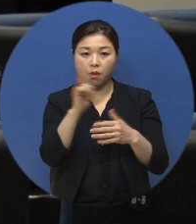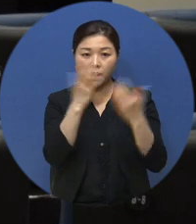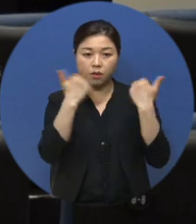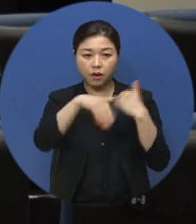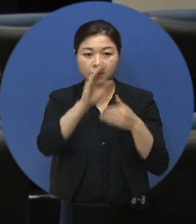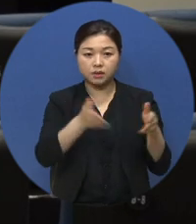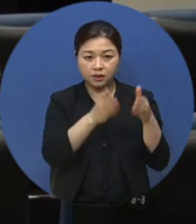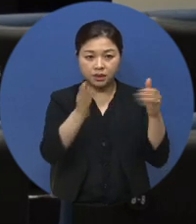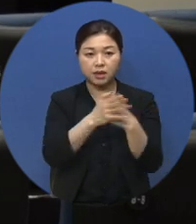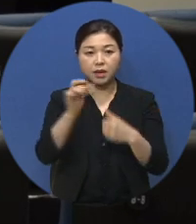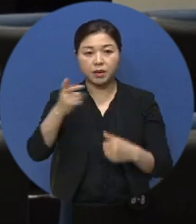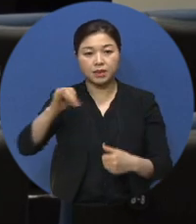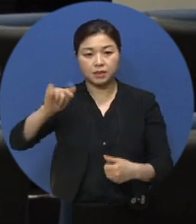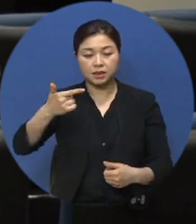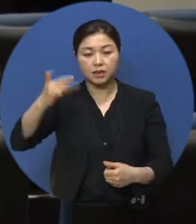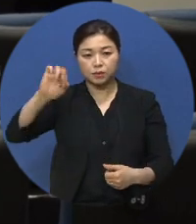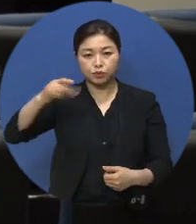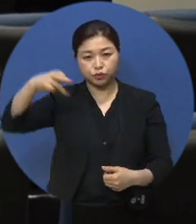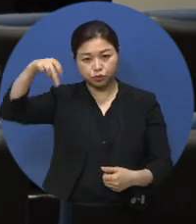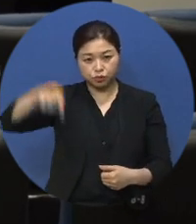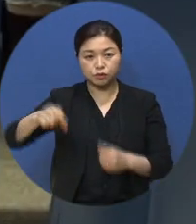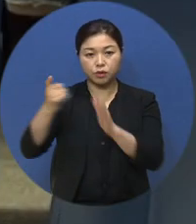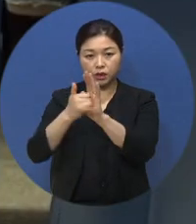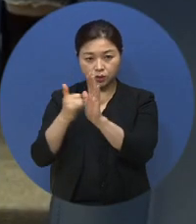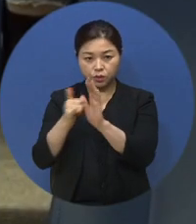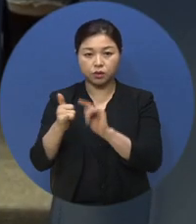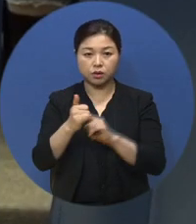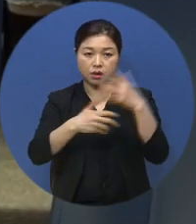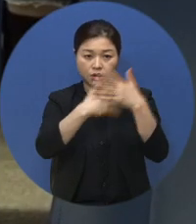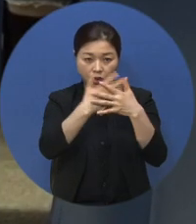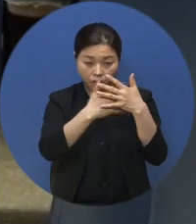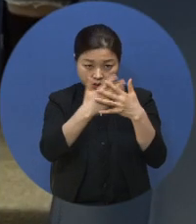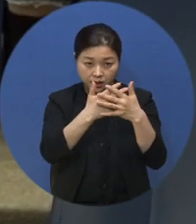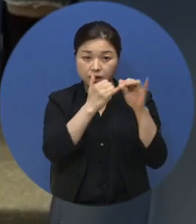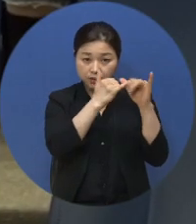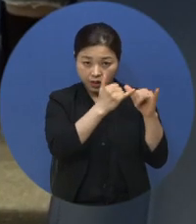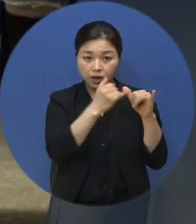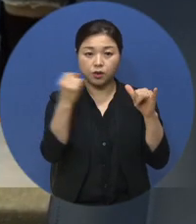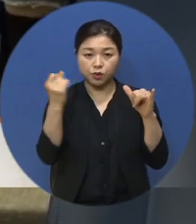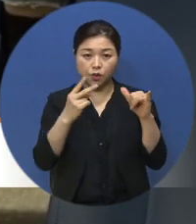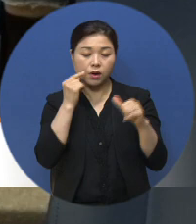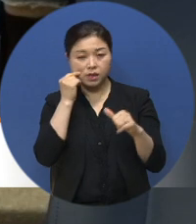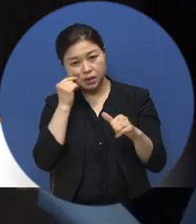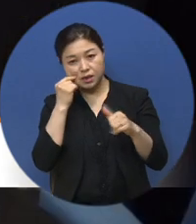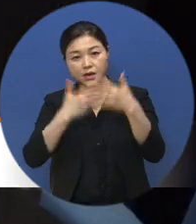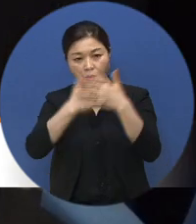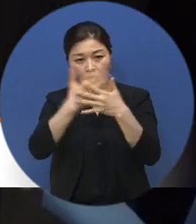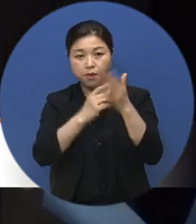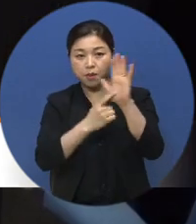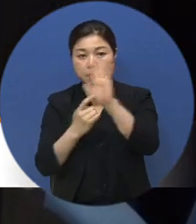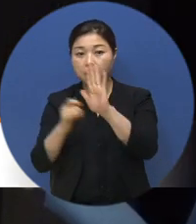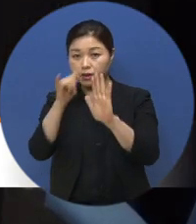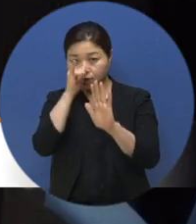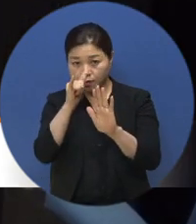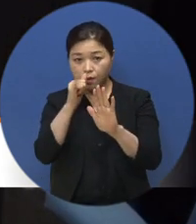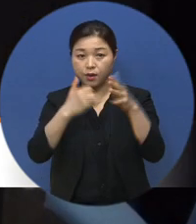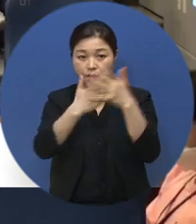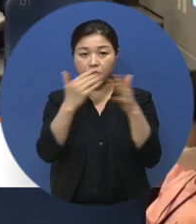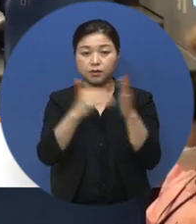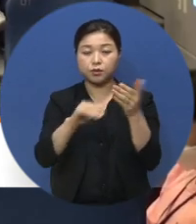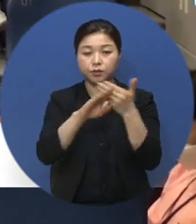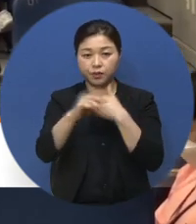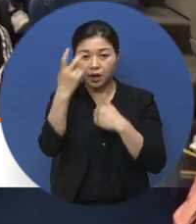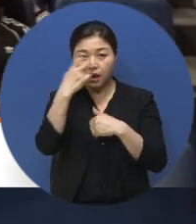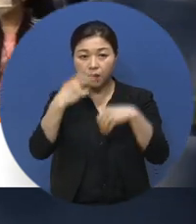반신 불수가족 등 영화제 수상작과 화제작을 중심으로 구성됐고 상영 후 감독과의 대화 시간이